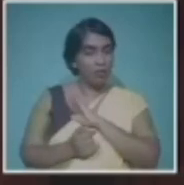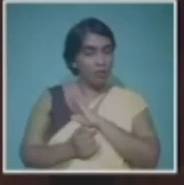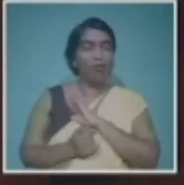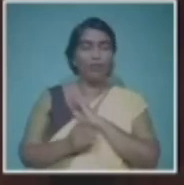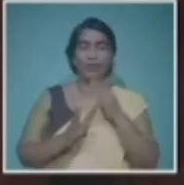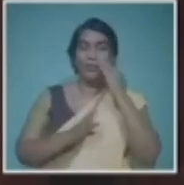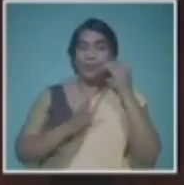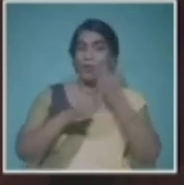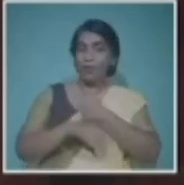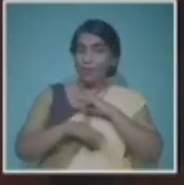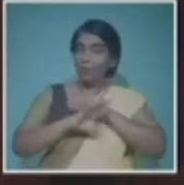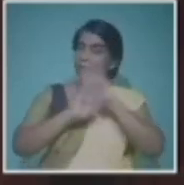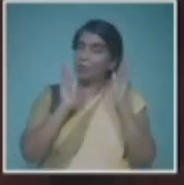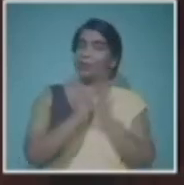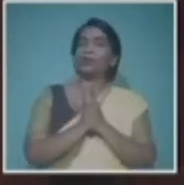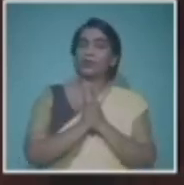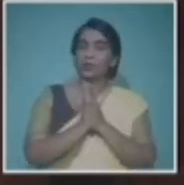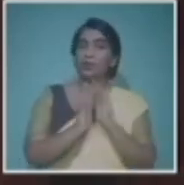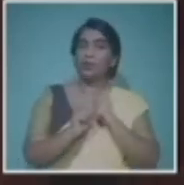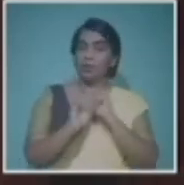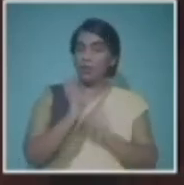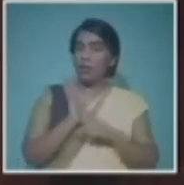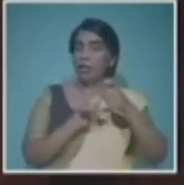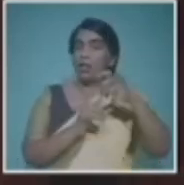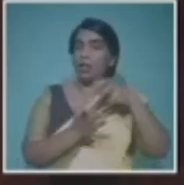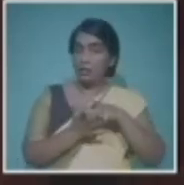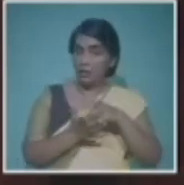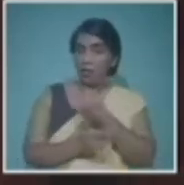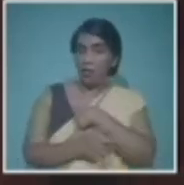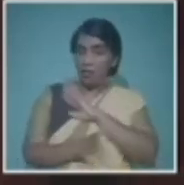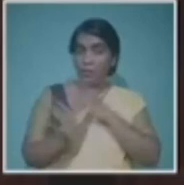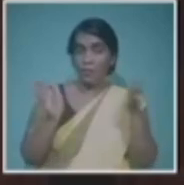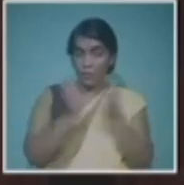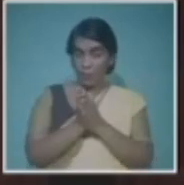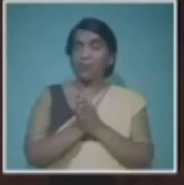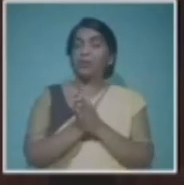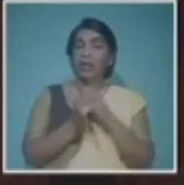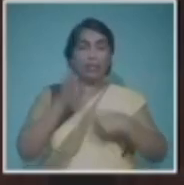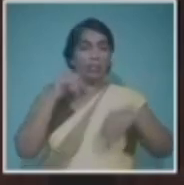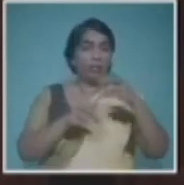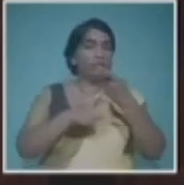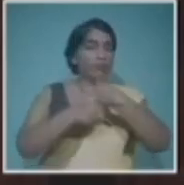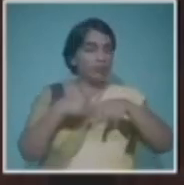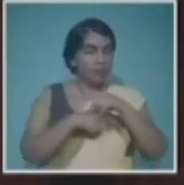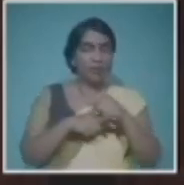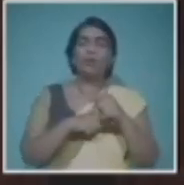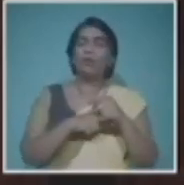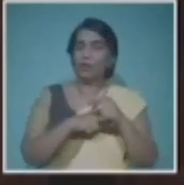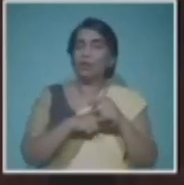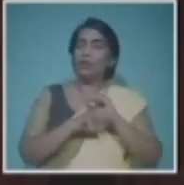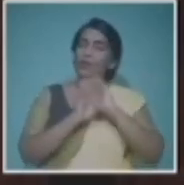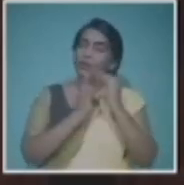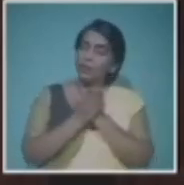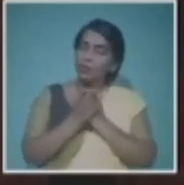ඇතුළු ඒ දායකයන්ට ඒ වගේම ගාල්ල දිස්ත්‍රික්කයේ සමිත හාමුදුරුවෝ දේශපාලනය කරපු ඒ ප්‍රගතිශීලී කඳවුරේ සම සමාජ පක්ෂයට සම්බන්ධ